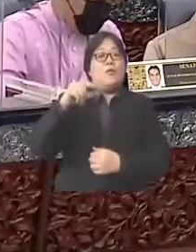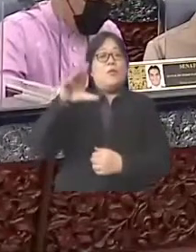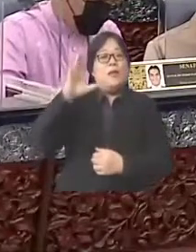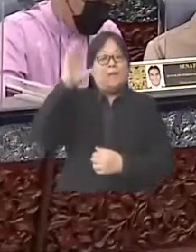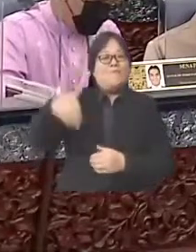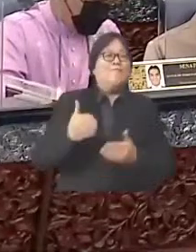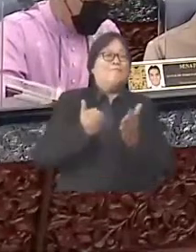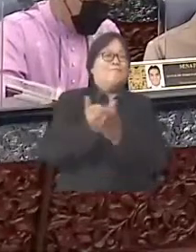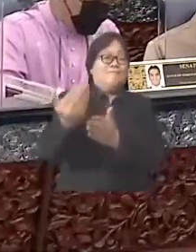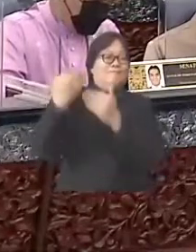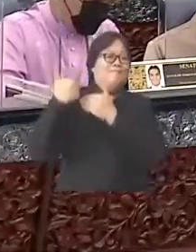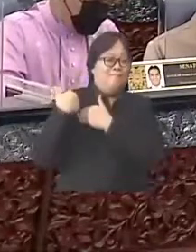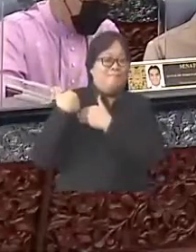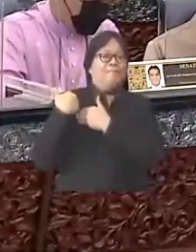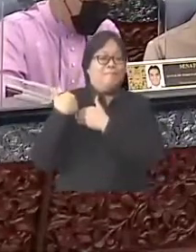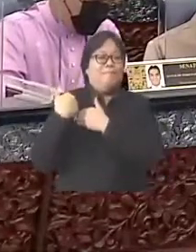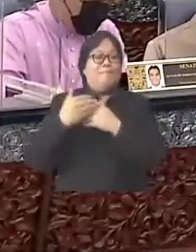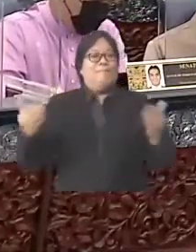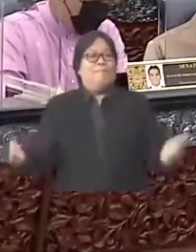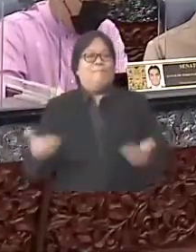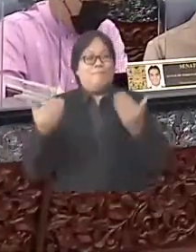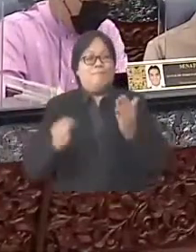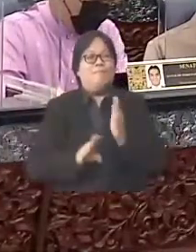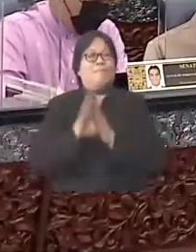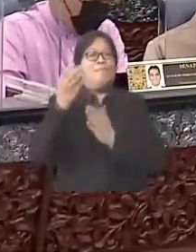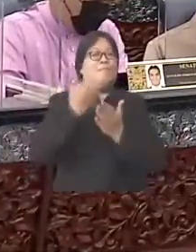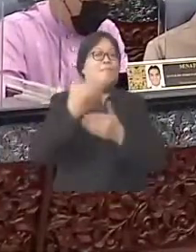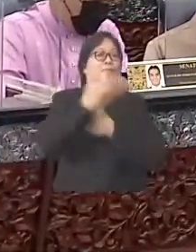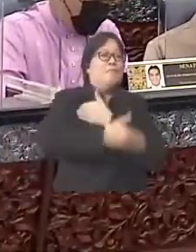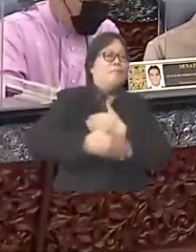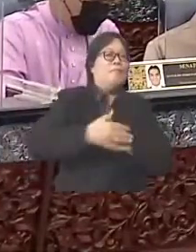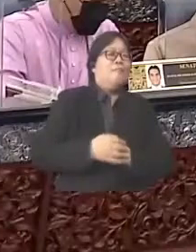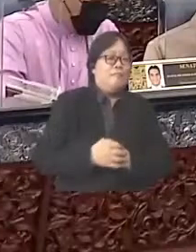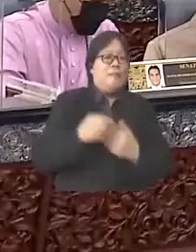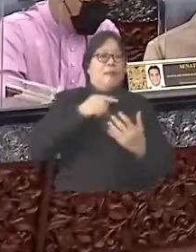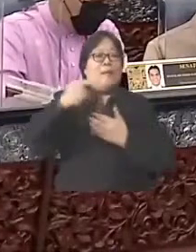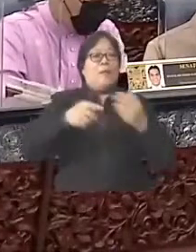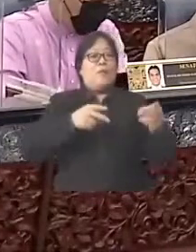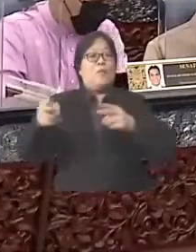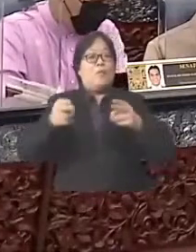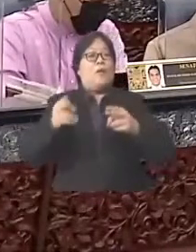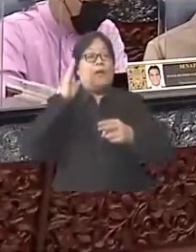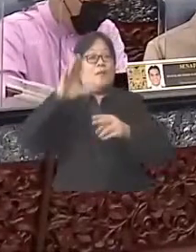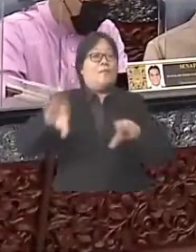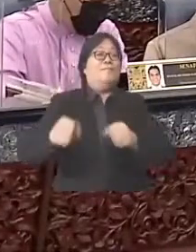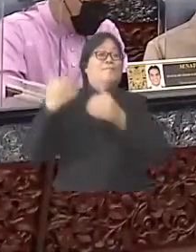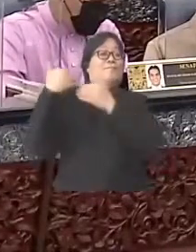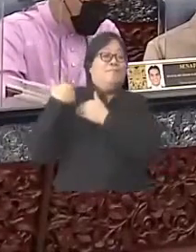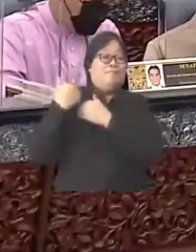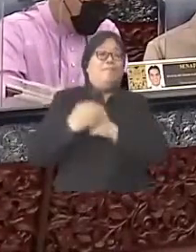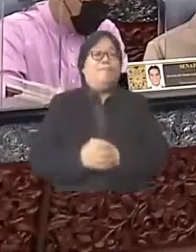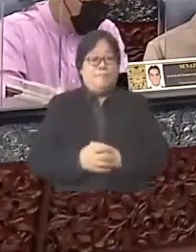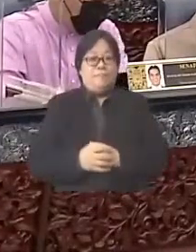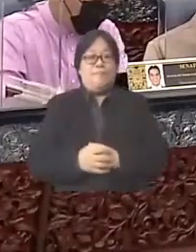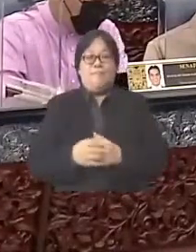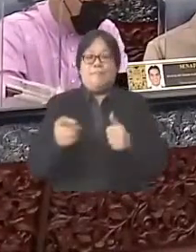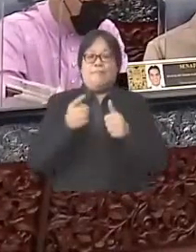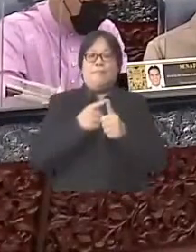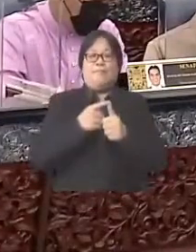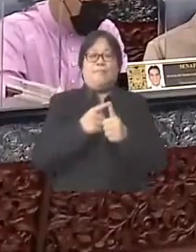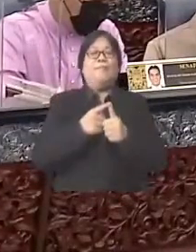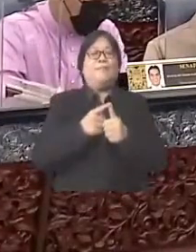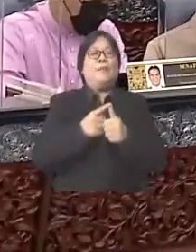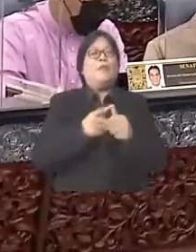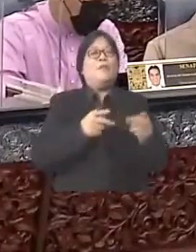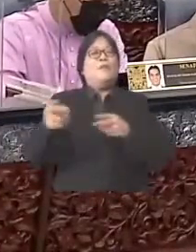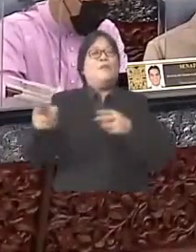akan terus memainkan peranan penting dalam memacu pemulihan negara antara inisiatif uttamo yang bakal dilaksanakan termasuklah pertama